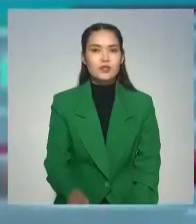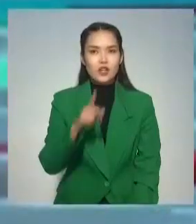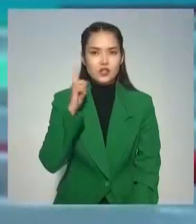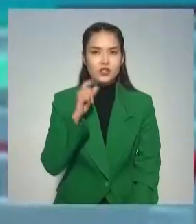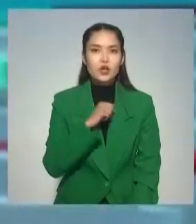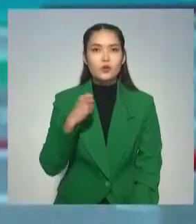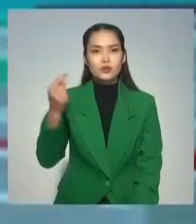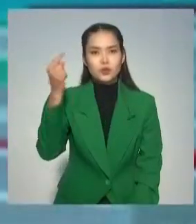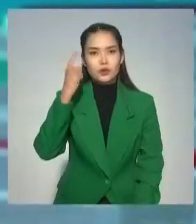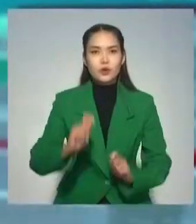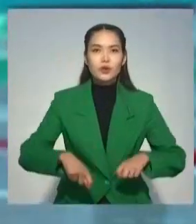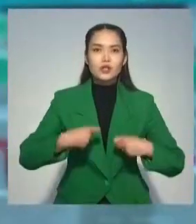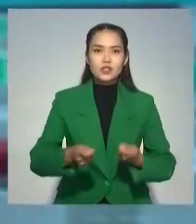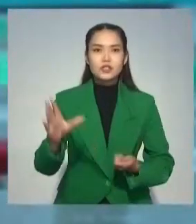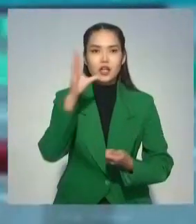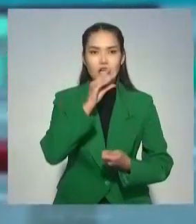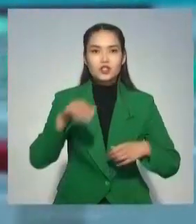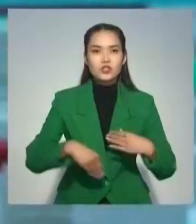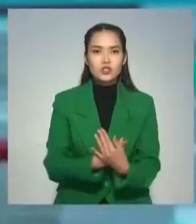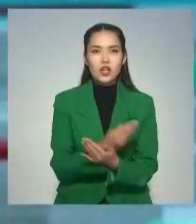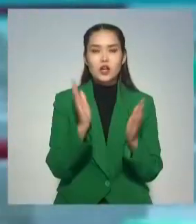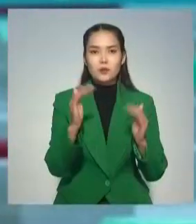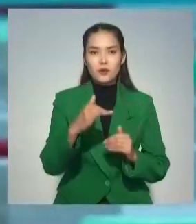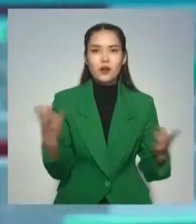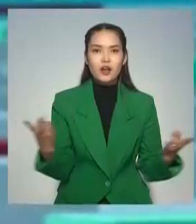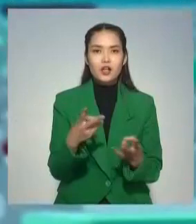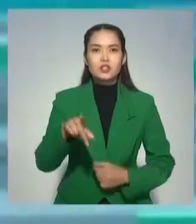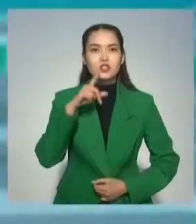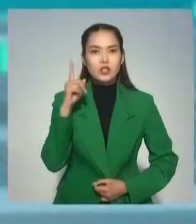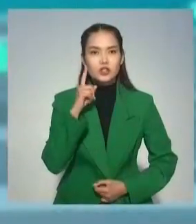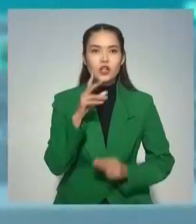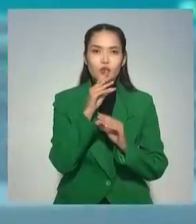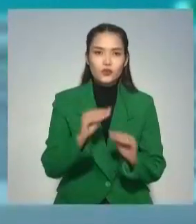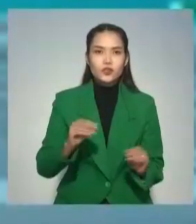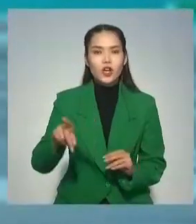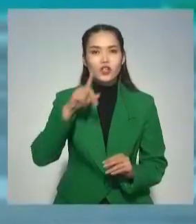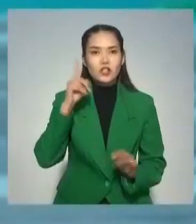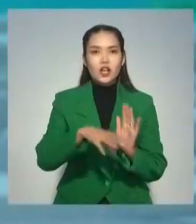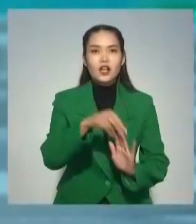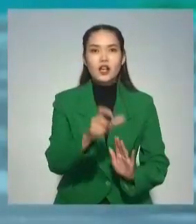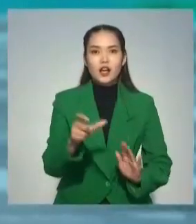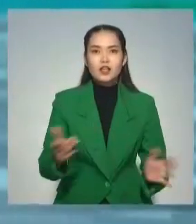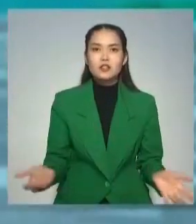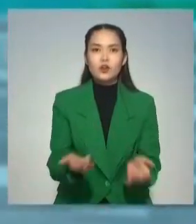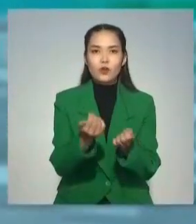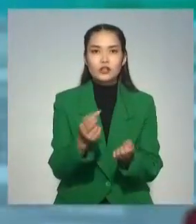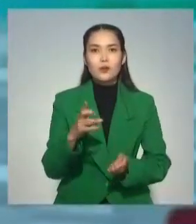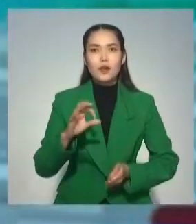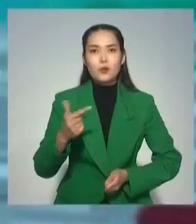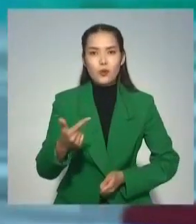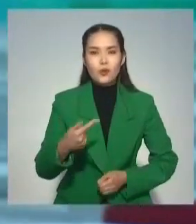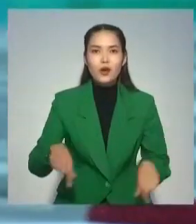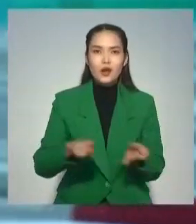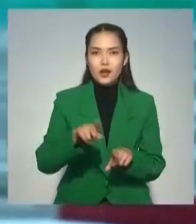Жастарға өз ойын жеткізе алатындай жаңа платформалар қажет. Жастар үні жас кандидаттарды қолдау блогының өкілдері осылай дейді.